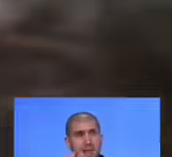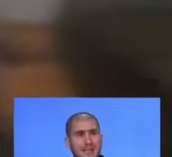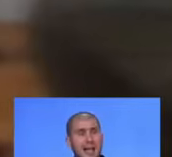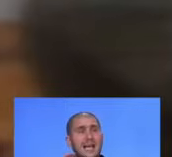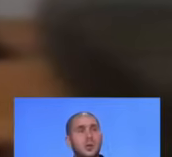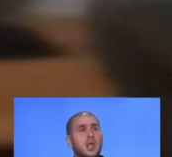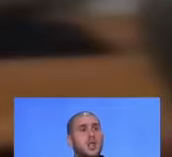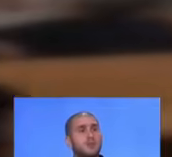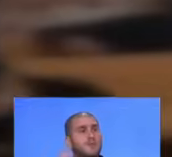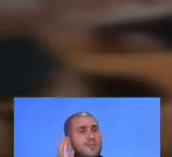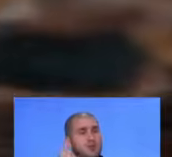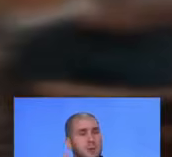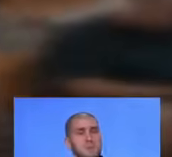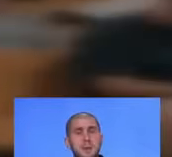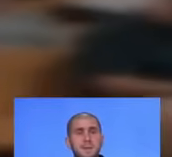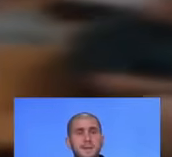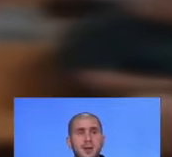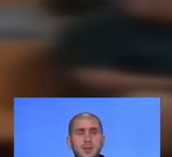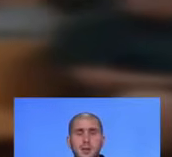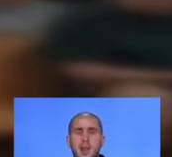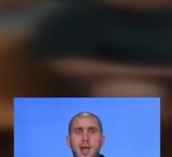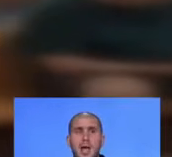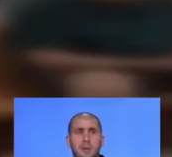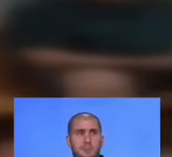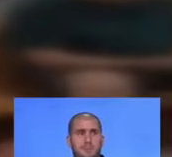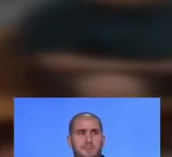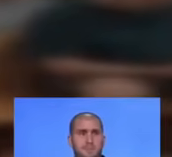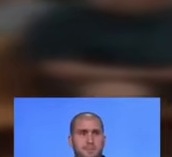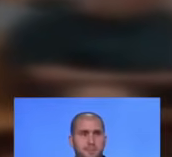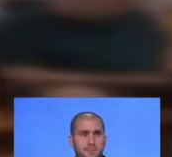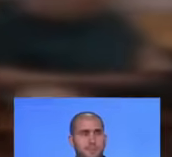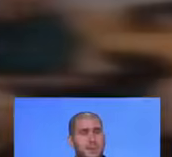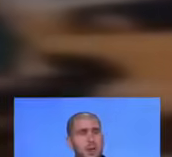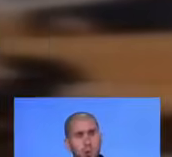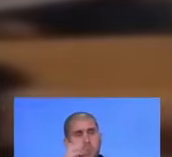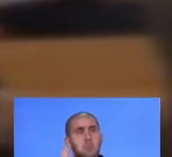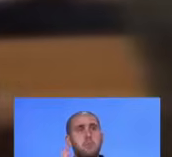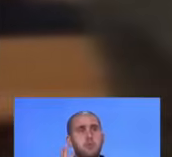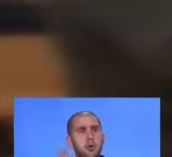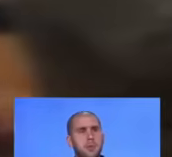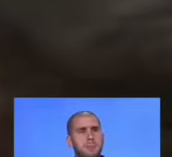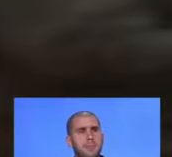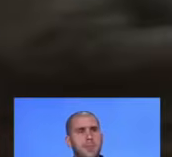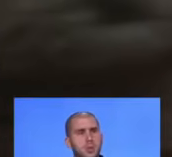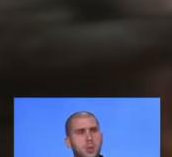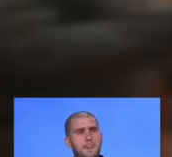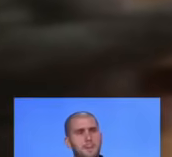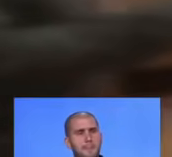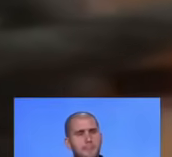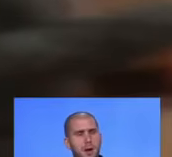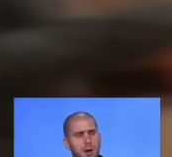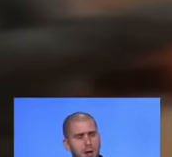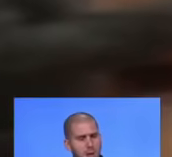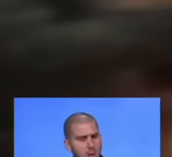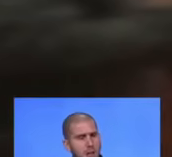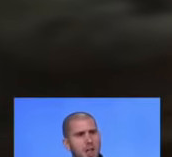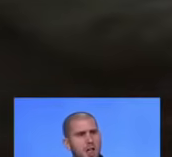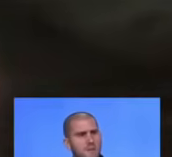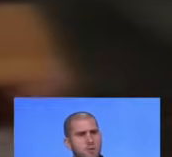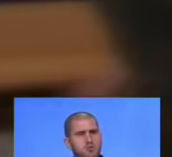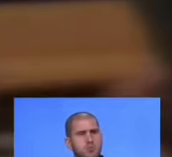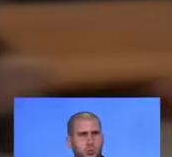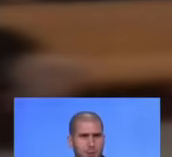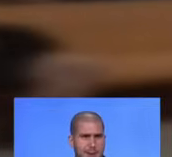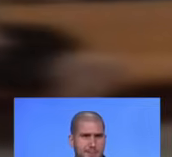עשרות אנשים ונשים ממוות לחיים כפשוטו. אנו גאים מאוד בבנינו שבחר לחבוש